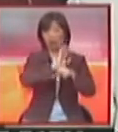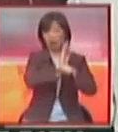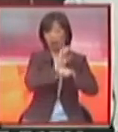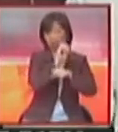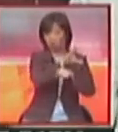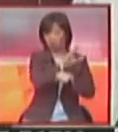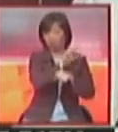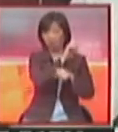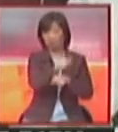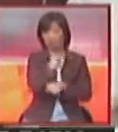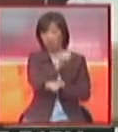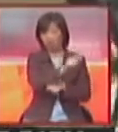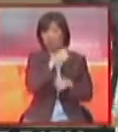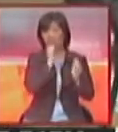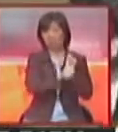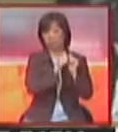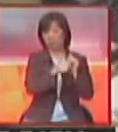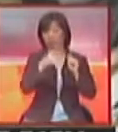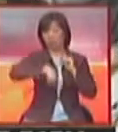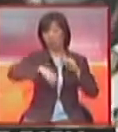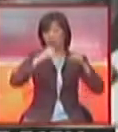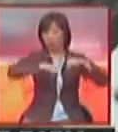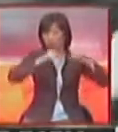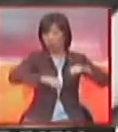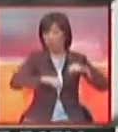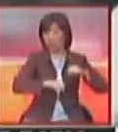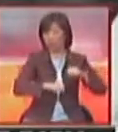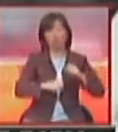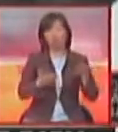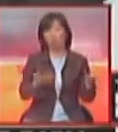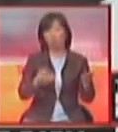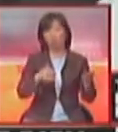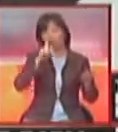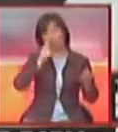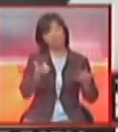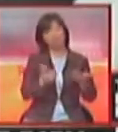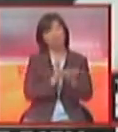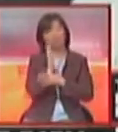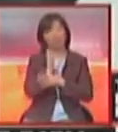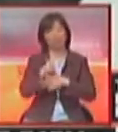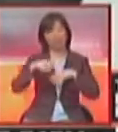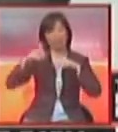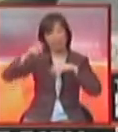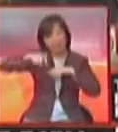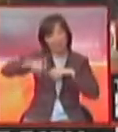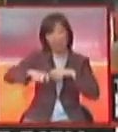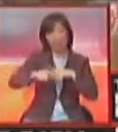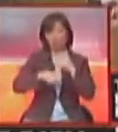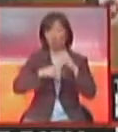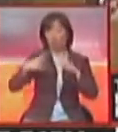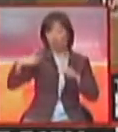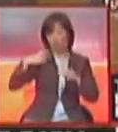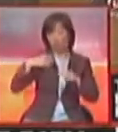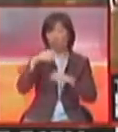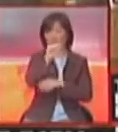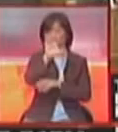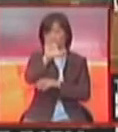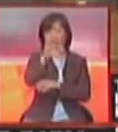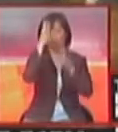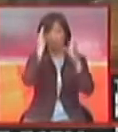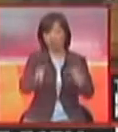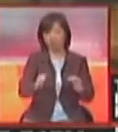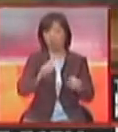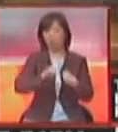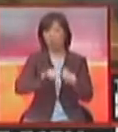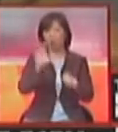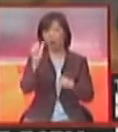na pagsuspinde. Gagawin lang natin yan dahil kailangan natin hintayin ang aksyon ng husgado sa ating